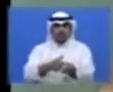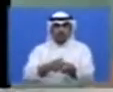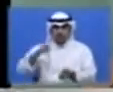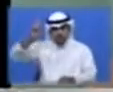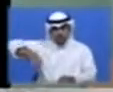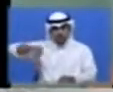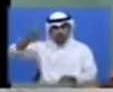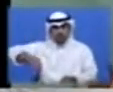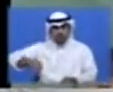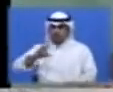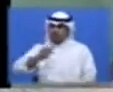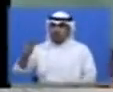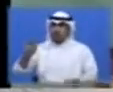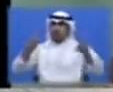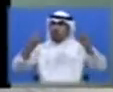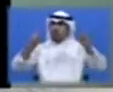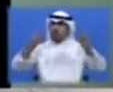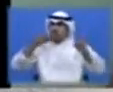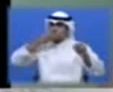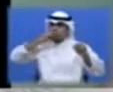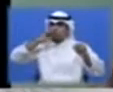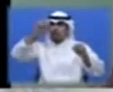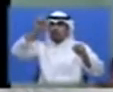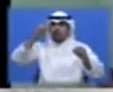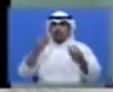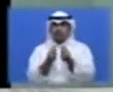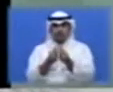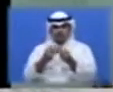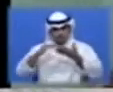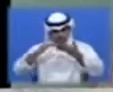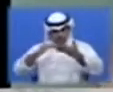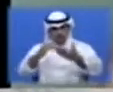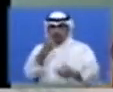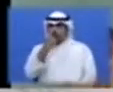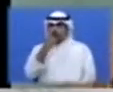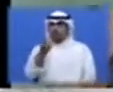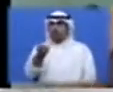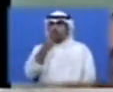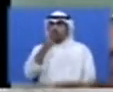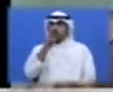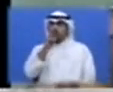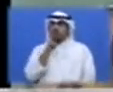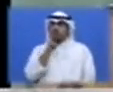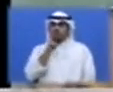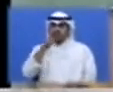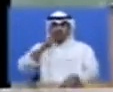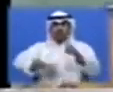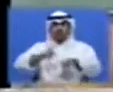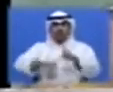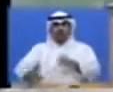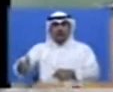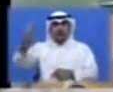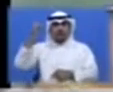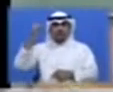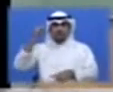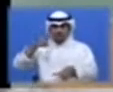يقدم خدمات متميزة على كافة الأصعدة. المشكلة في الأيام الأخيرة من أمس عندما